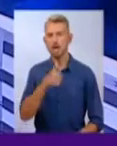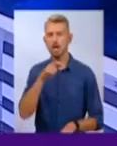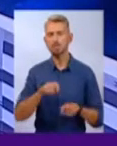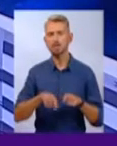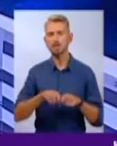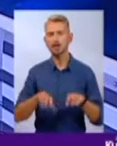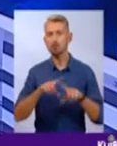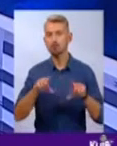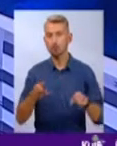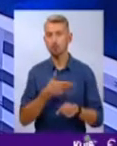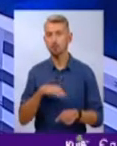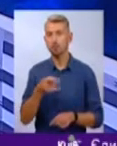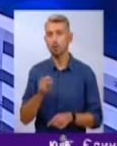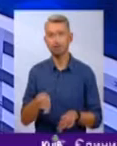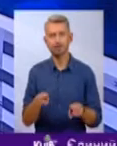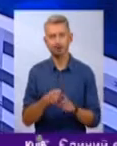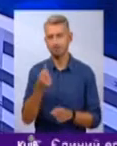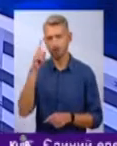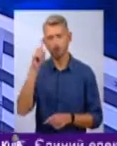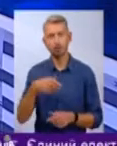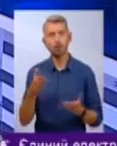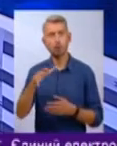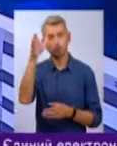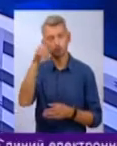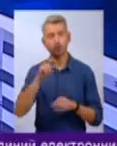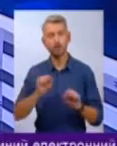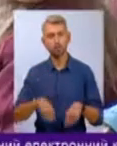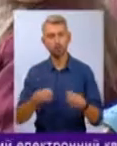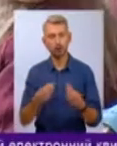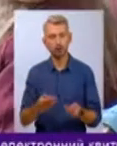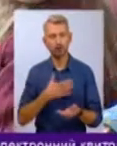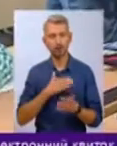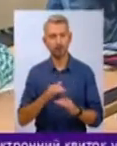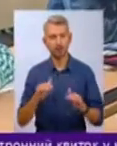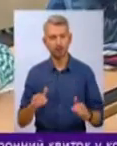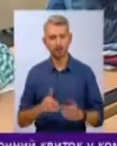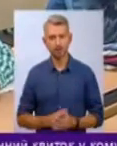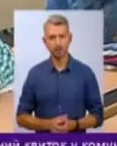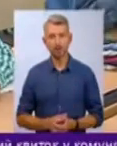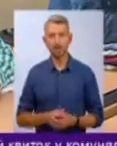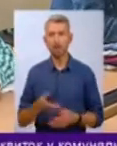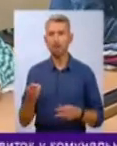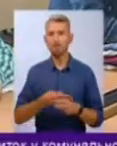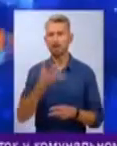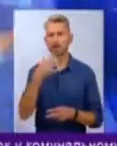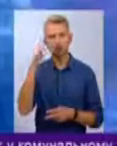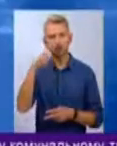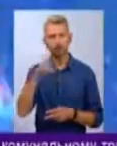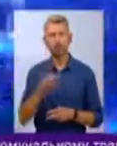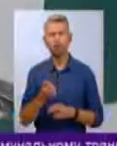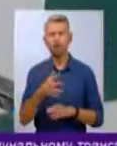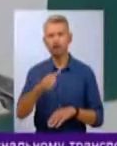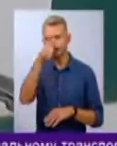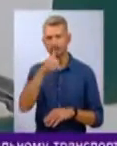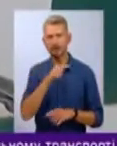Експериментальні школи, ми про них ще так мало знаємо, яку освіту вони можуть дати нашим дітям. Без гарячої води по кілька місяців, що